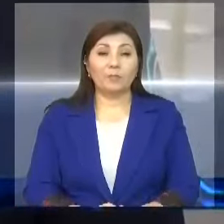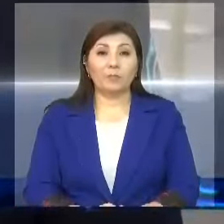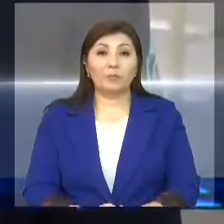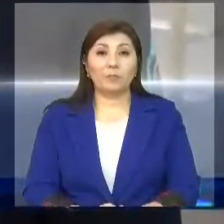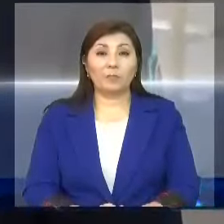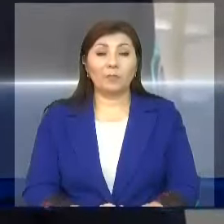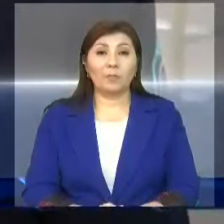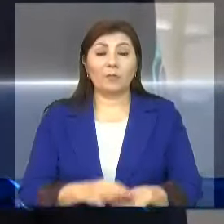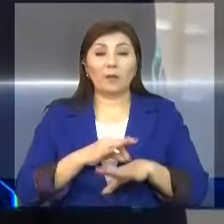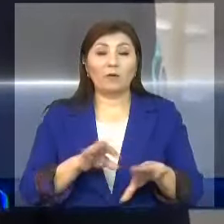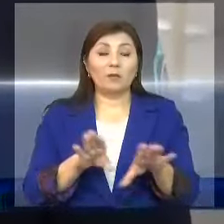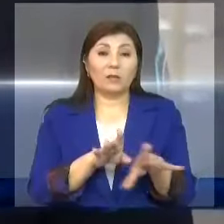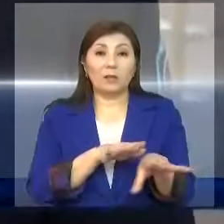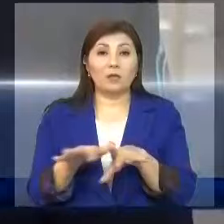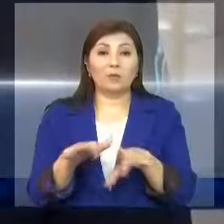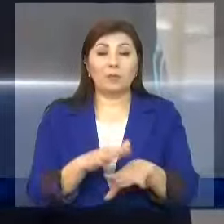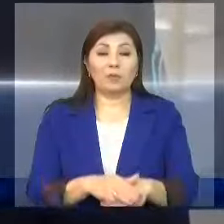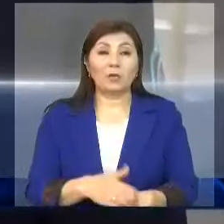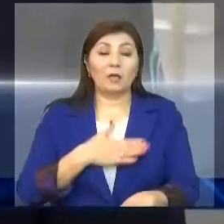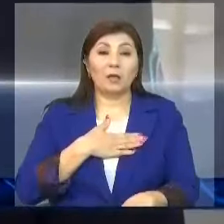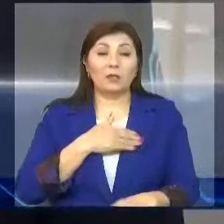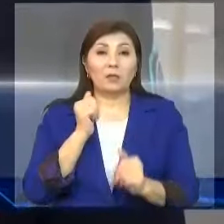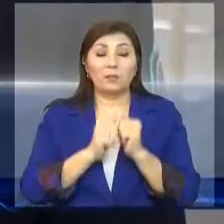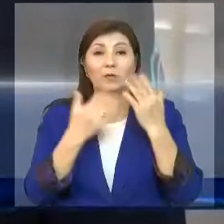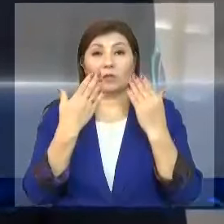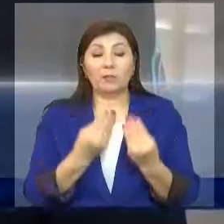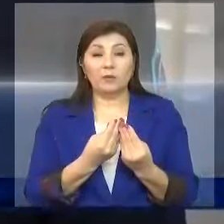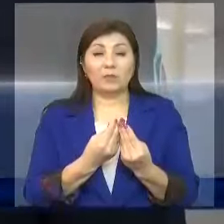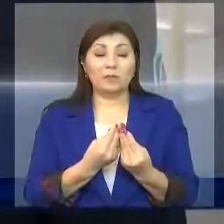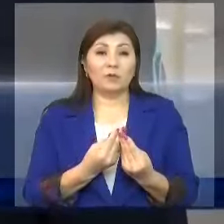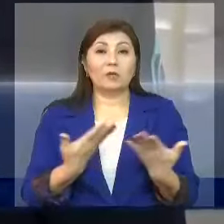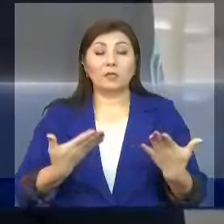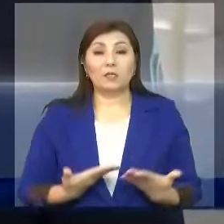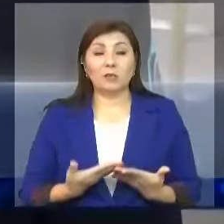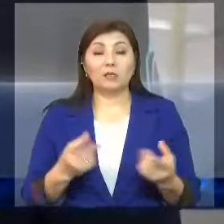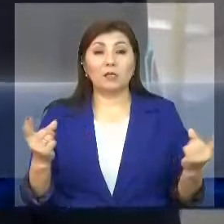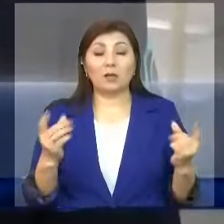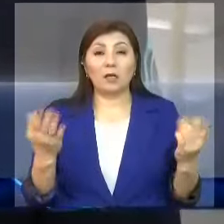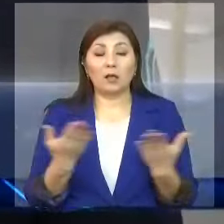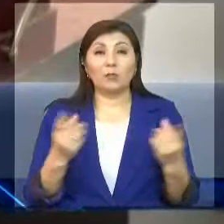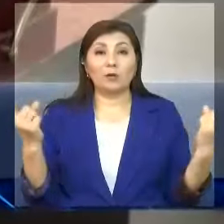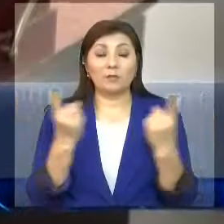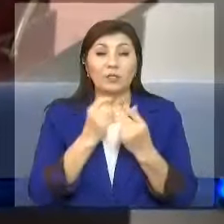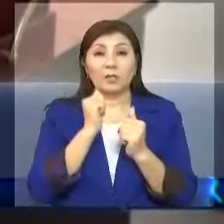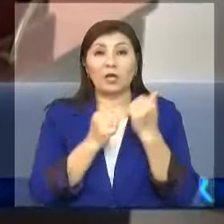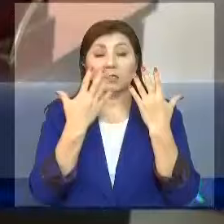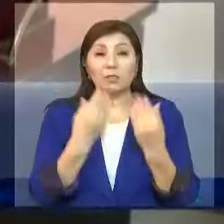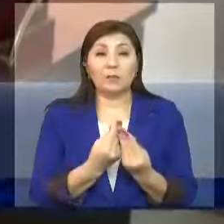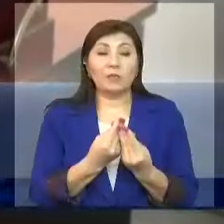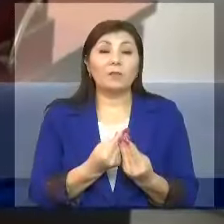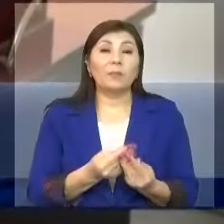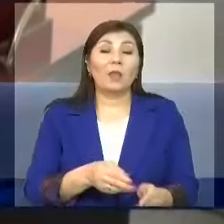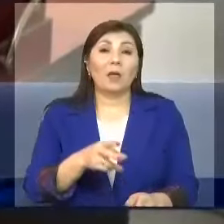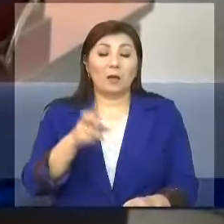Проводить такие вот мероприятия. Это наша повседневная, как говорится, жизнь, которая встречается по службе. Также